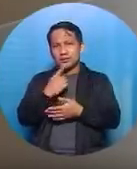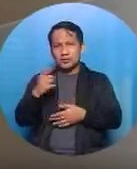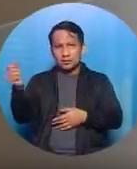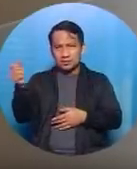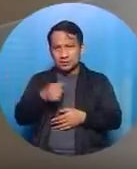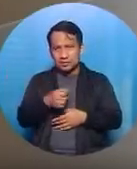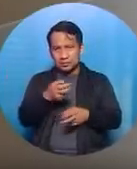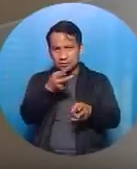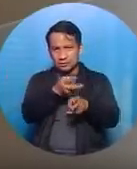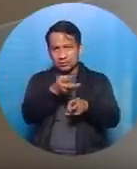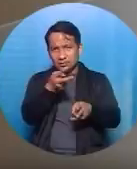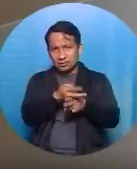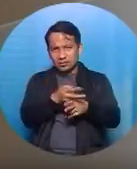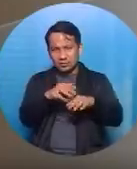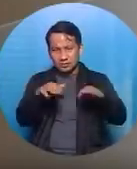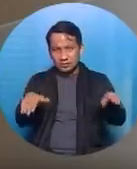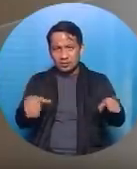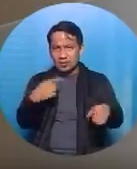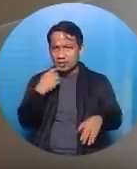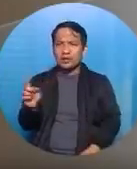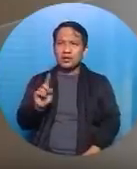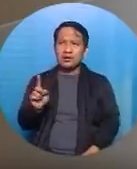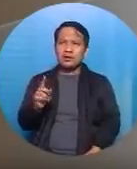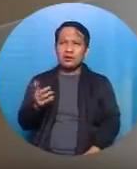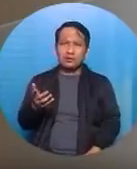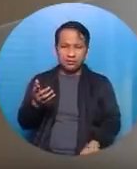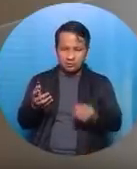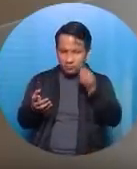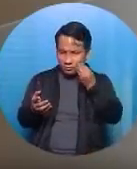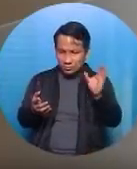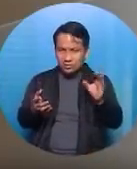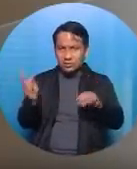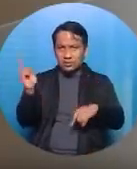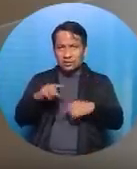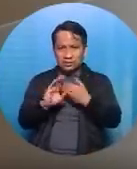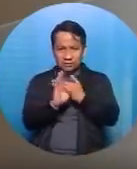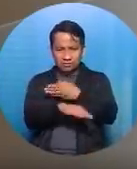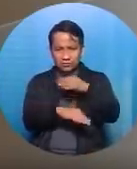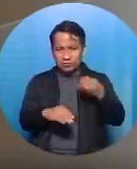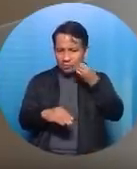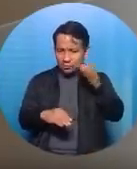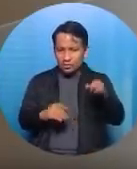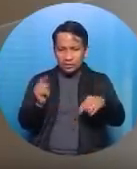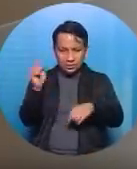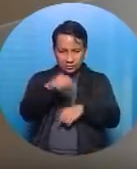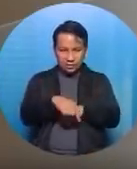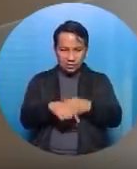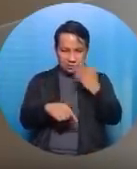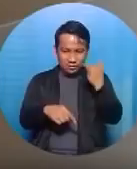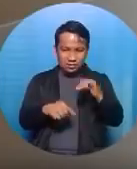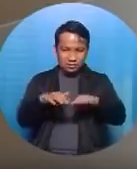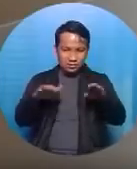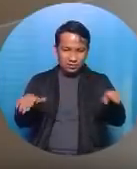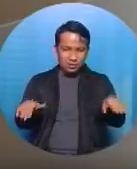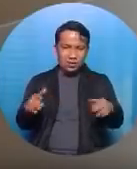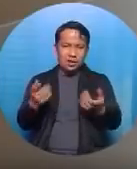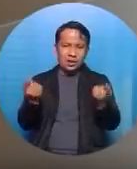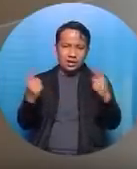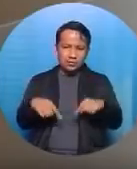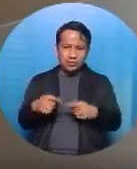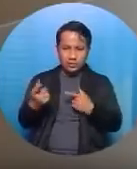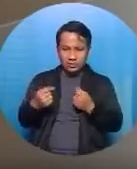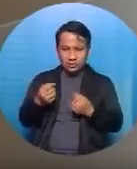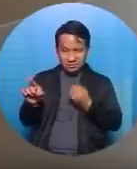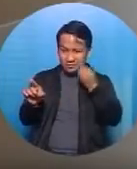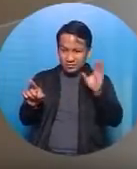dito para bantayan yung mga anak ko. Pero anong sabi mo, uuwi yan dito para hindi bumalik sa akin. Uuwi lang yan para sa mga anak ko. Pero anong ginawa